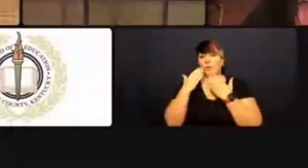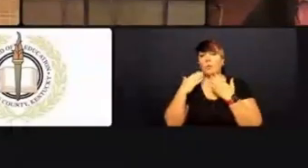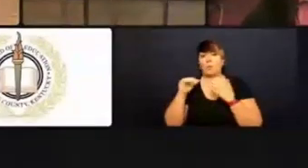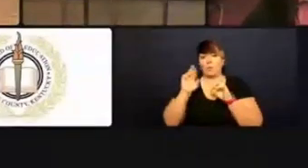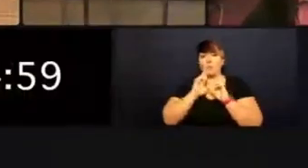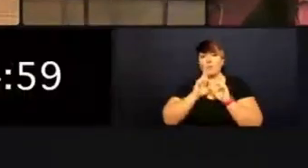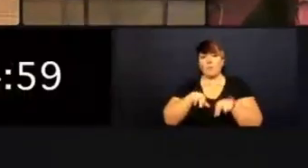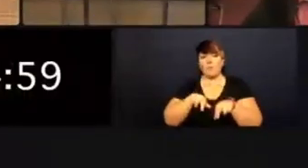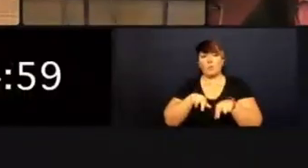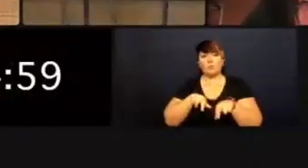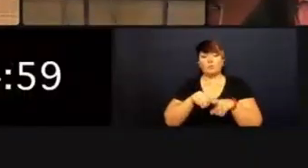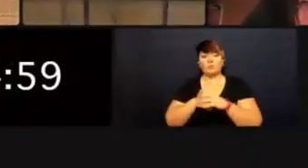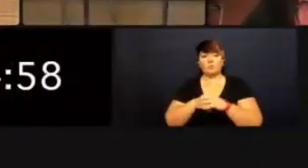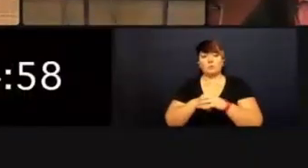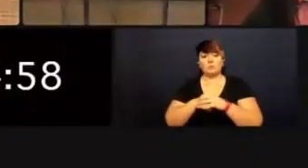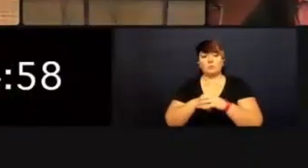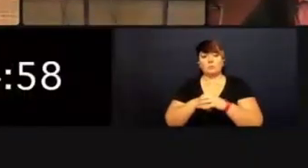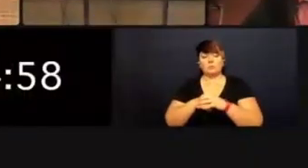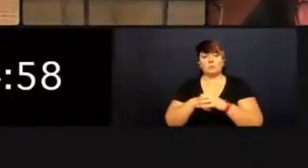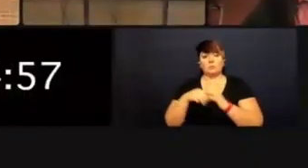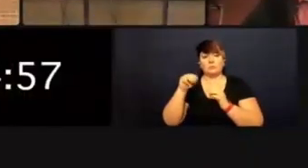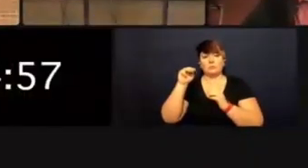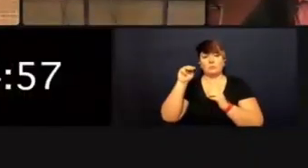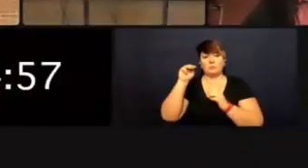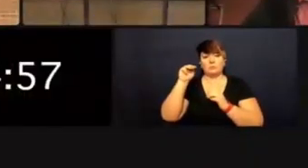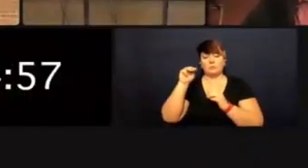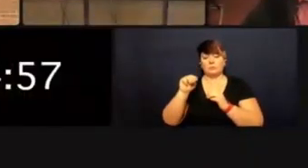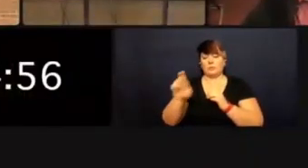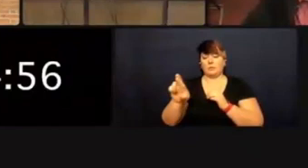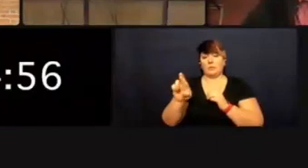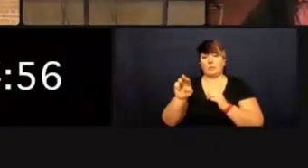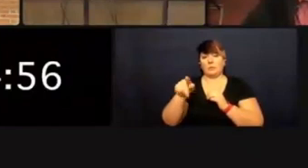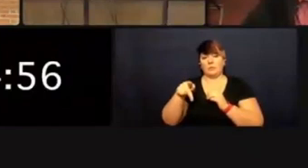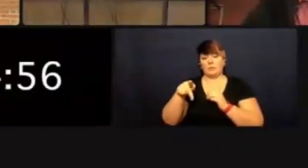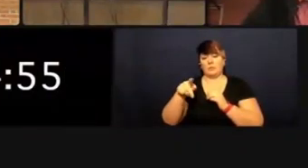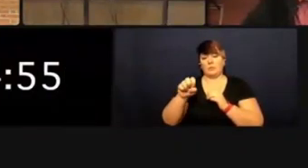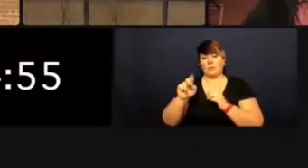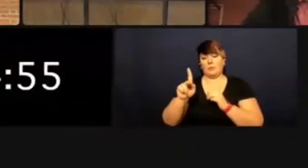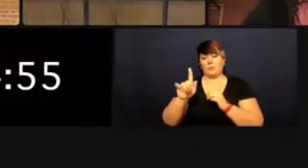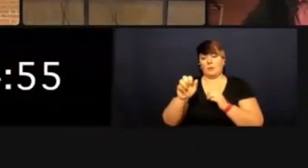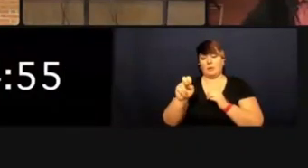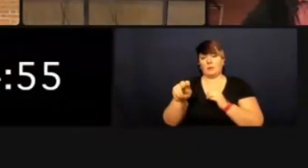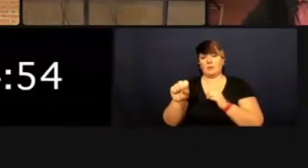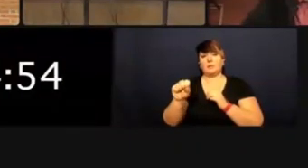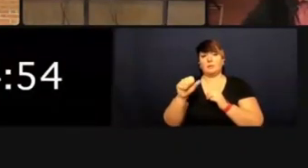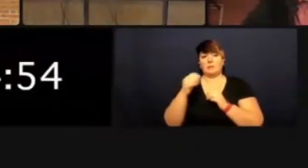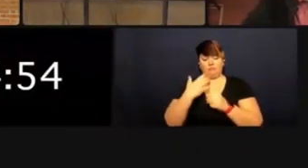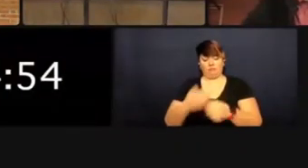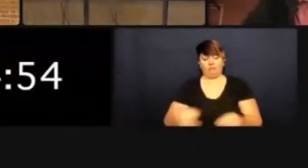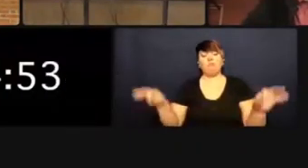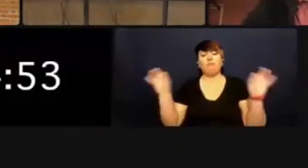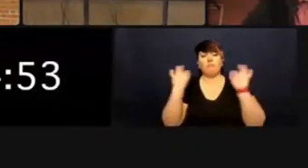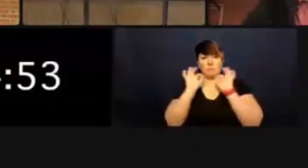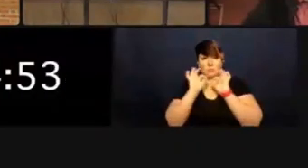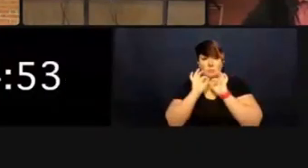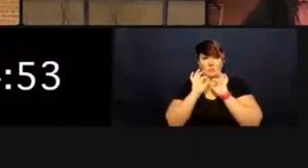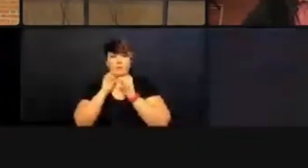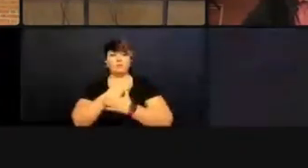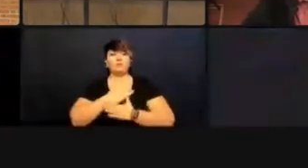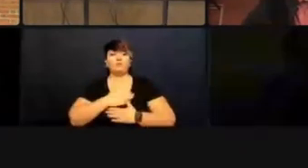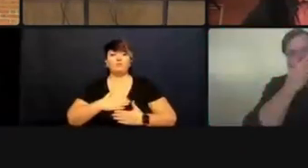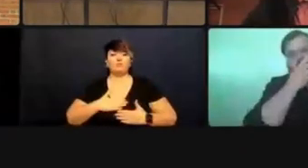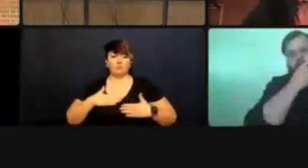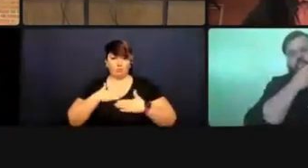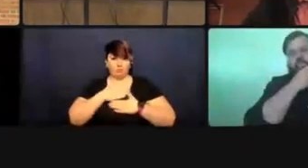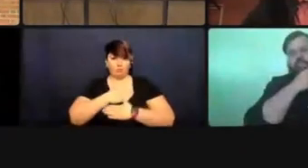kwa ripoti ambayo ilitolewa leo. Asante sana Bwana Parkins. Ni la muhimu